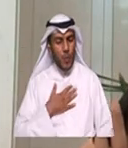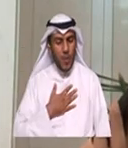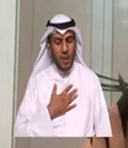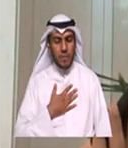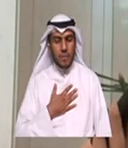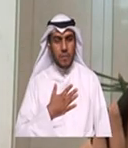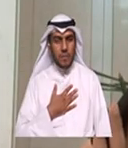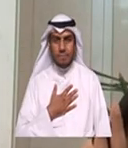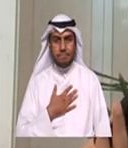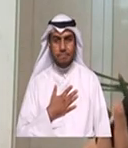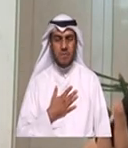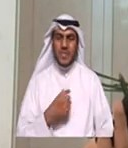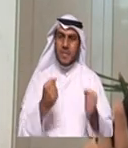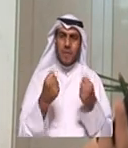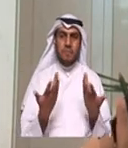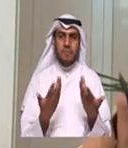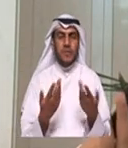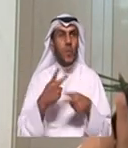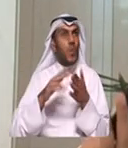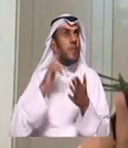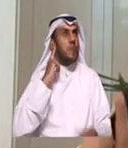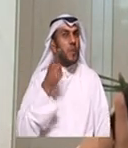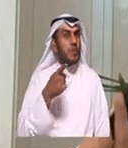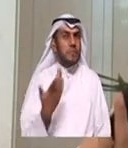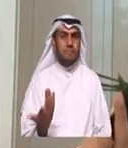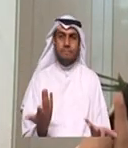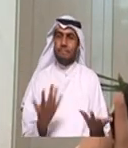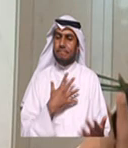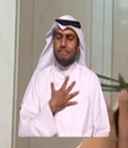ما هي أجواء صحية لسمعة البلد